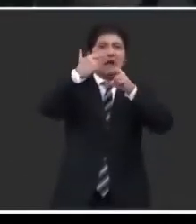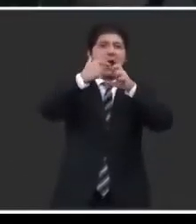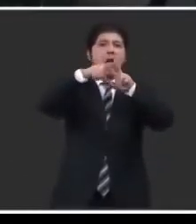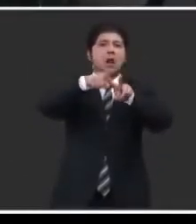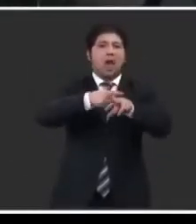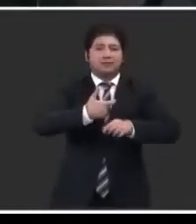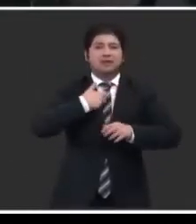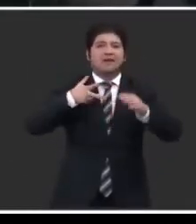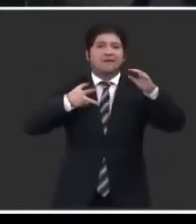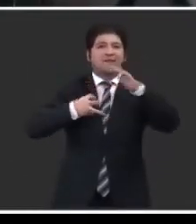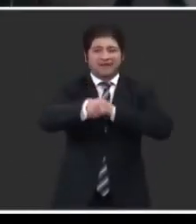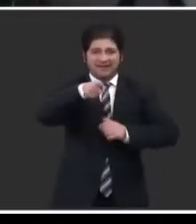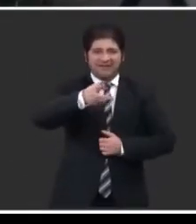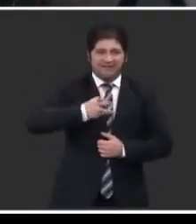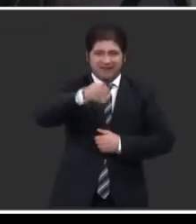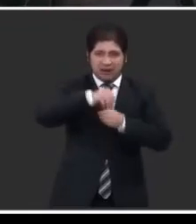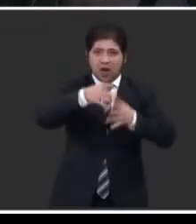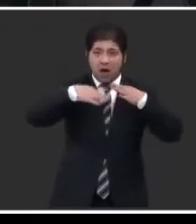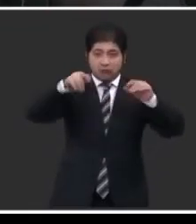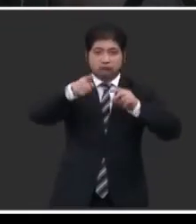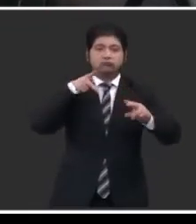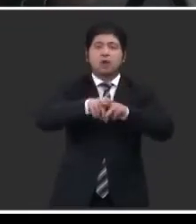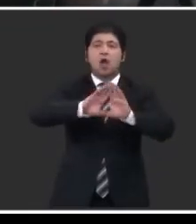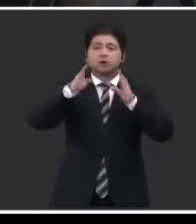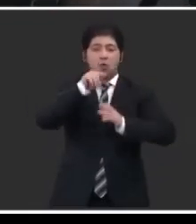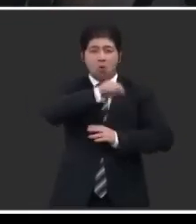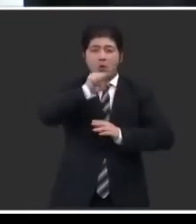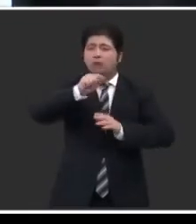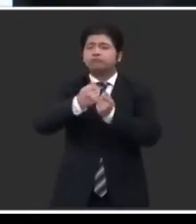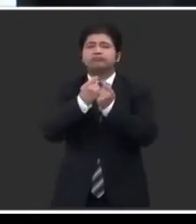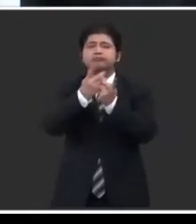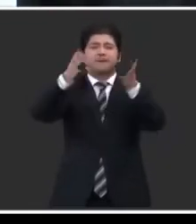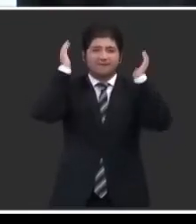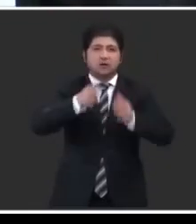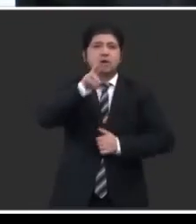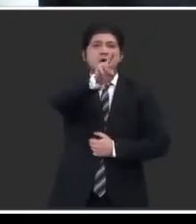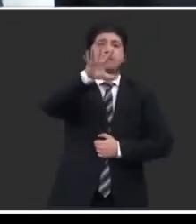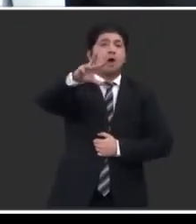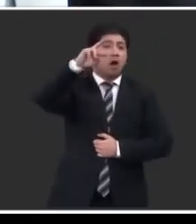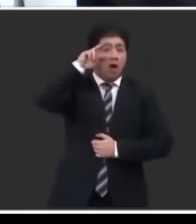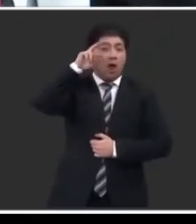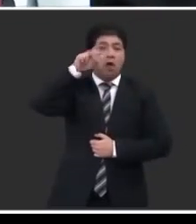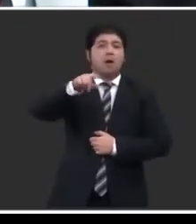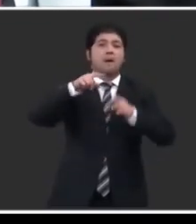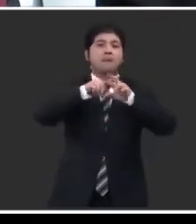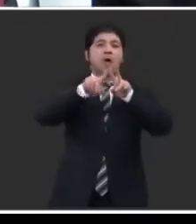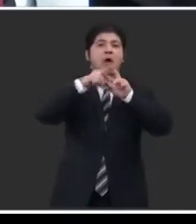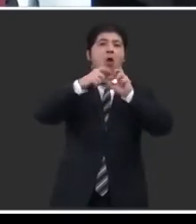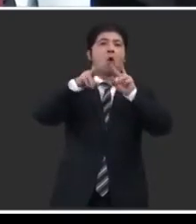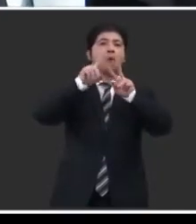tamamlanan diğer Eser ve hizmetlerin açılışlarını yaptıktan sonra 25 Aralık Panorama